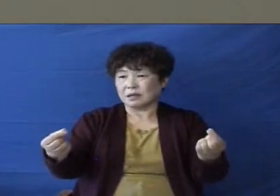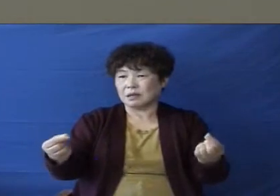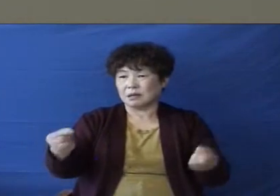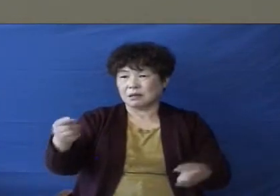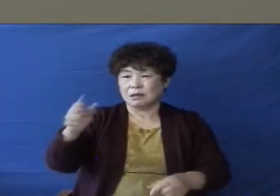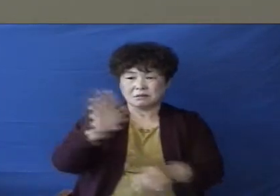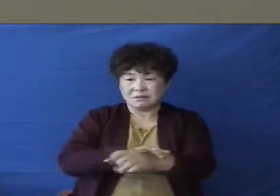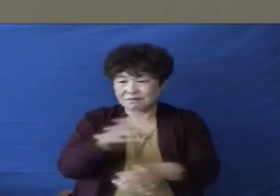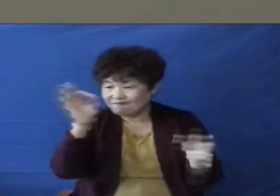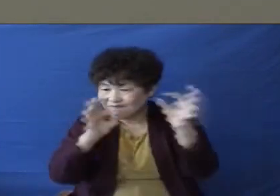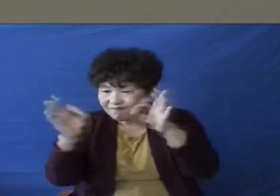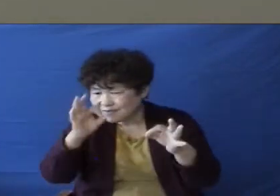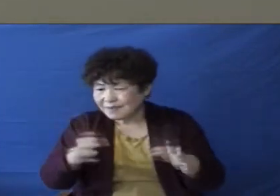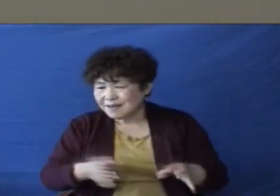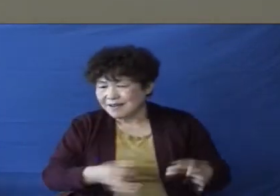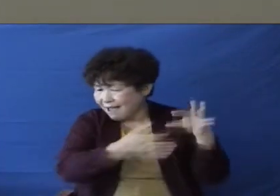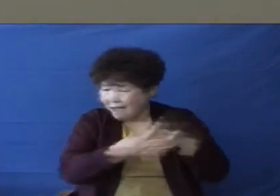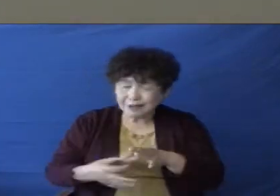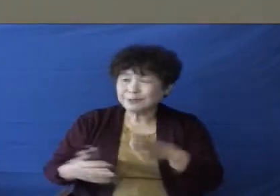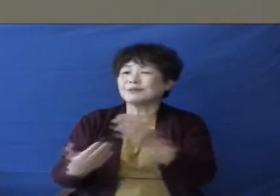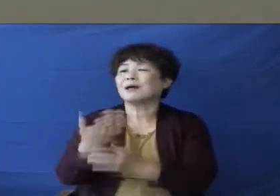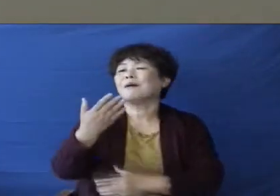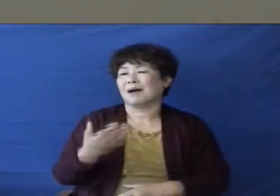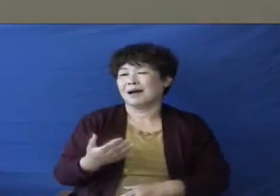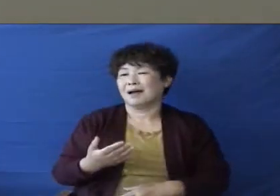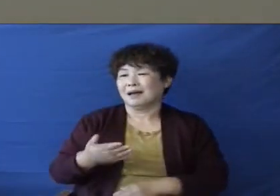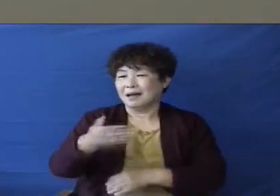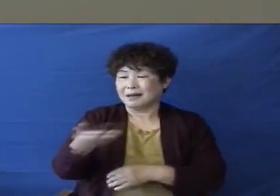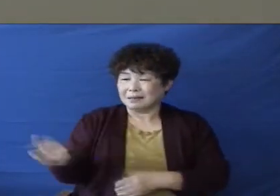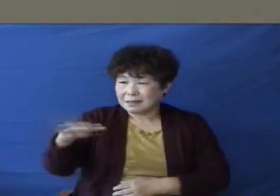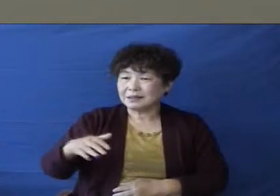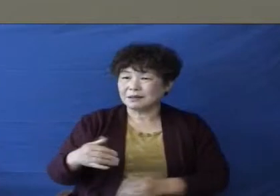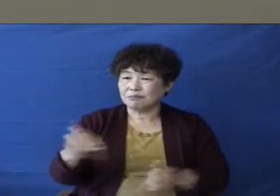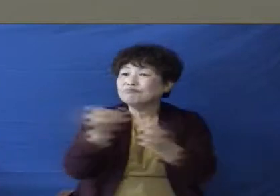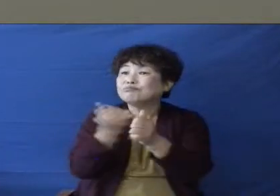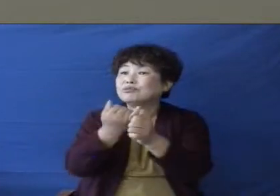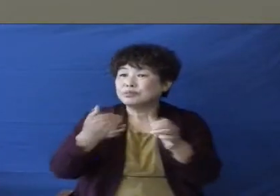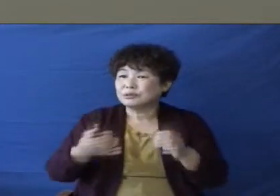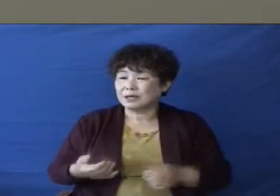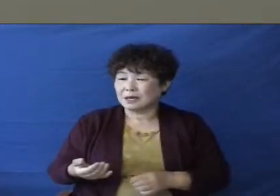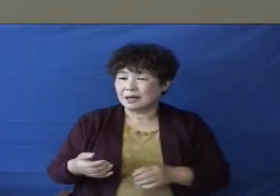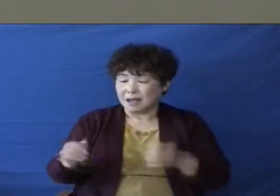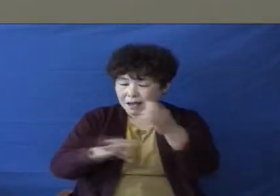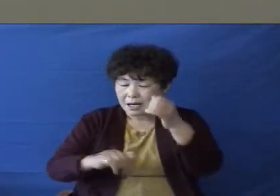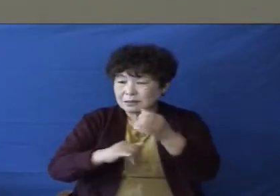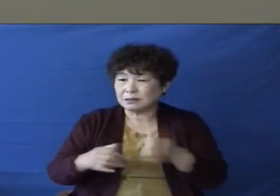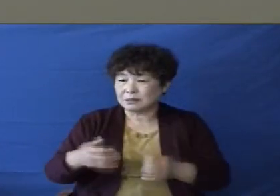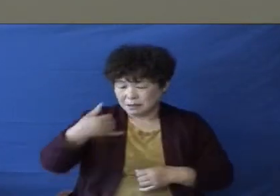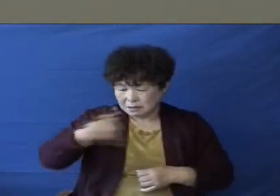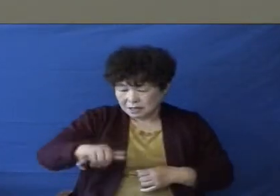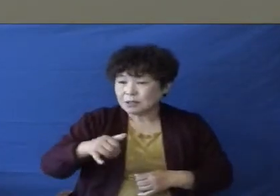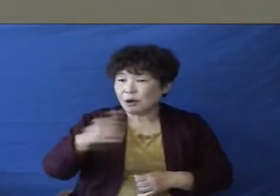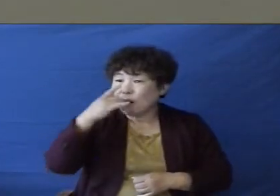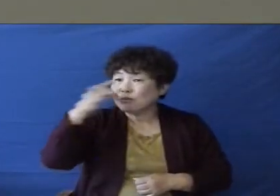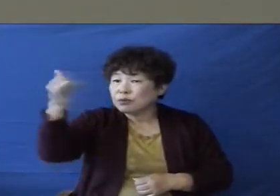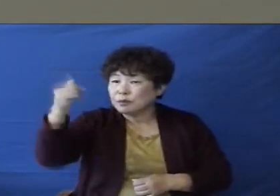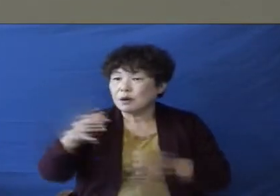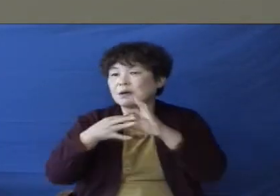잡으려고 하면 은 끝 없지요 불쌍히 여기는 게 사랑하는 마음 아니겠습니까 궁 이란 마음 이라는 거예요 이